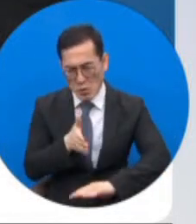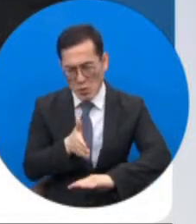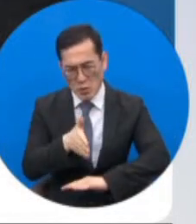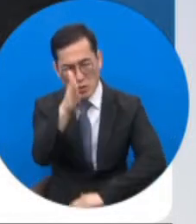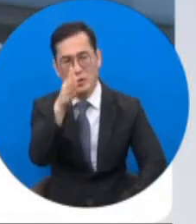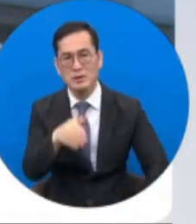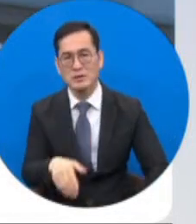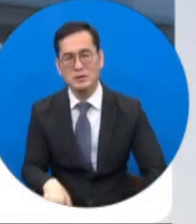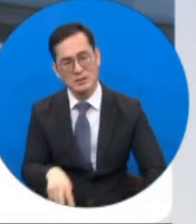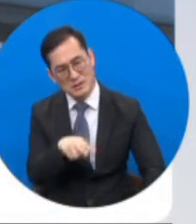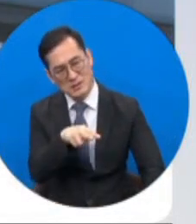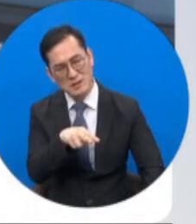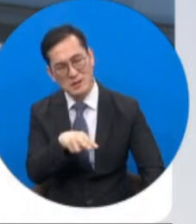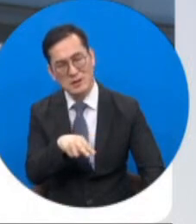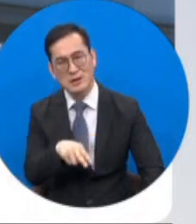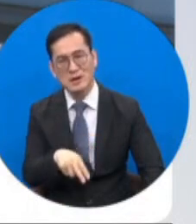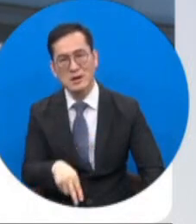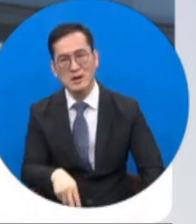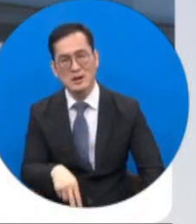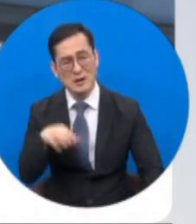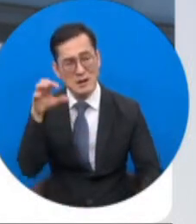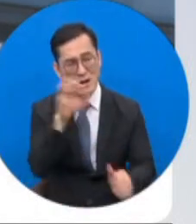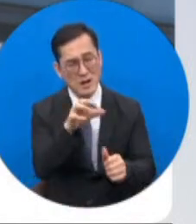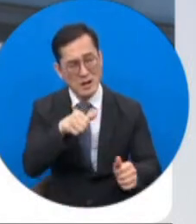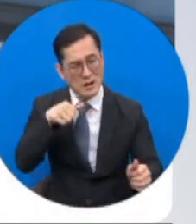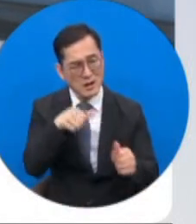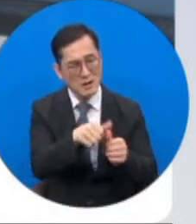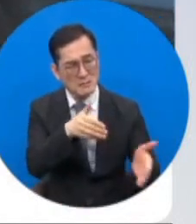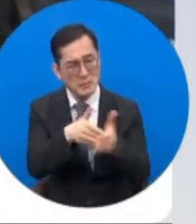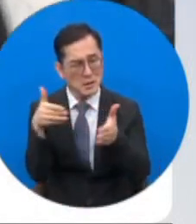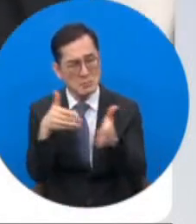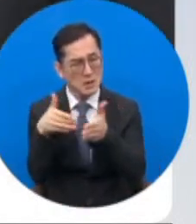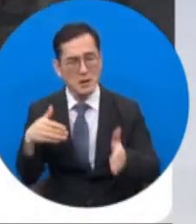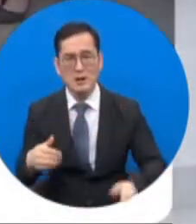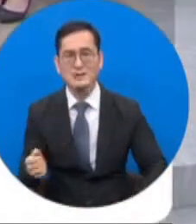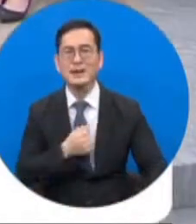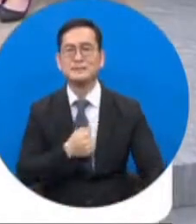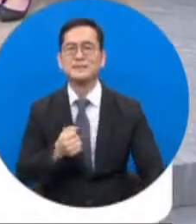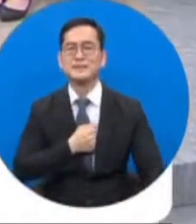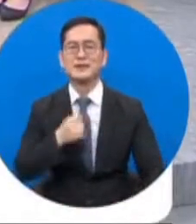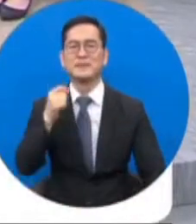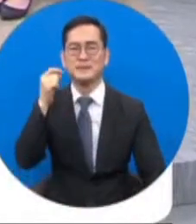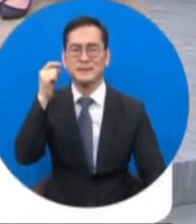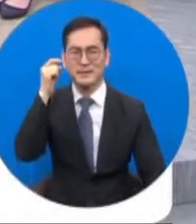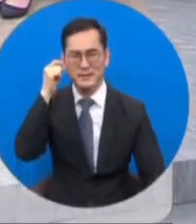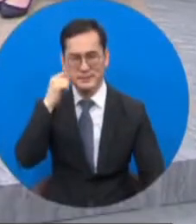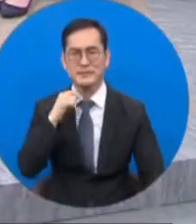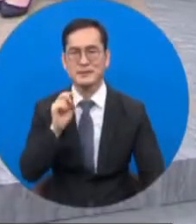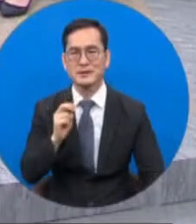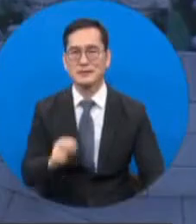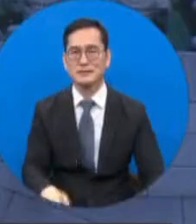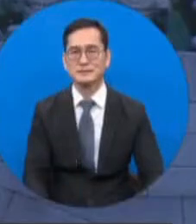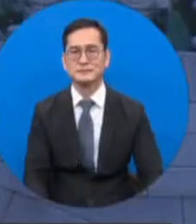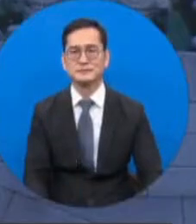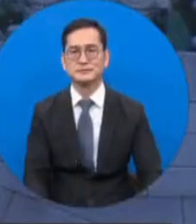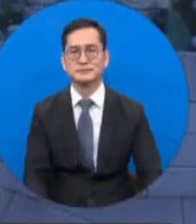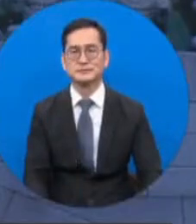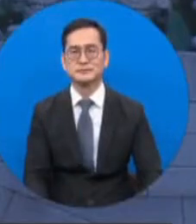상황이 아닐까라는 생각이 들어서 좀 걱정이 됩니다. 김연아 의원 의견입니다. 당내에서는 박지원 비대위원장이